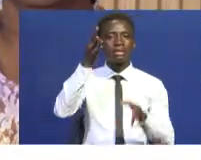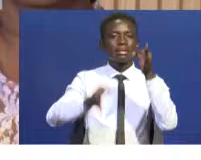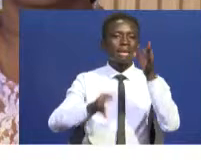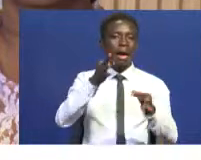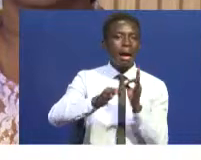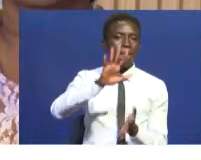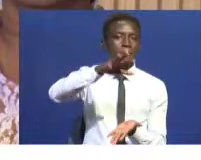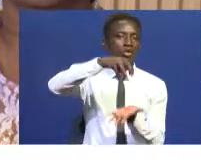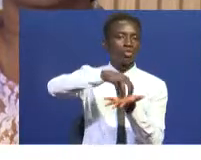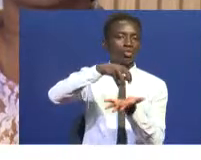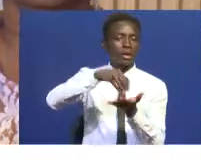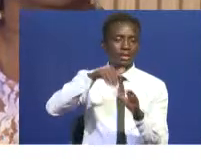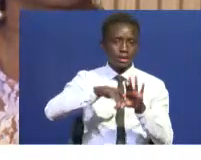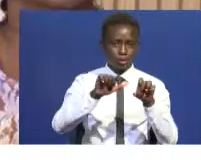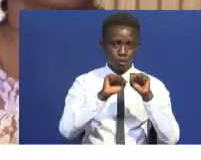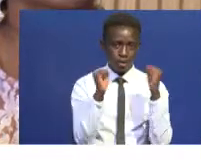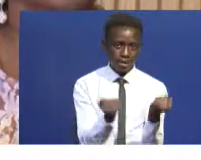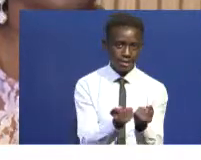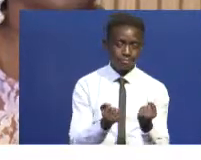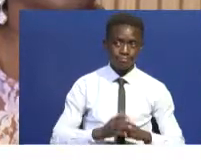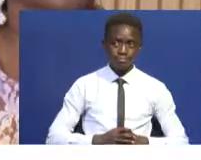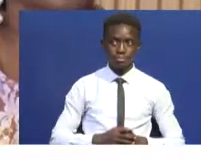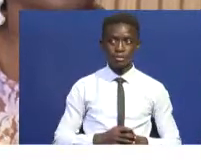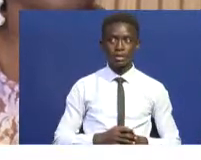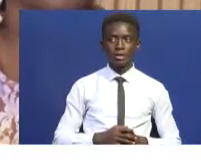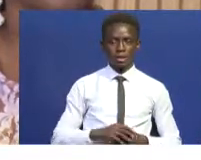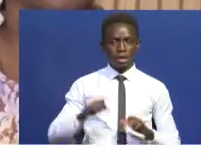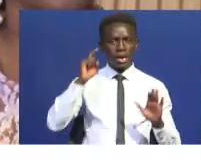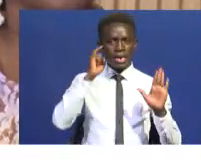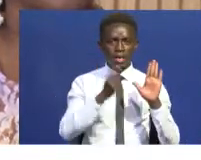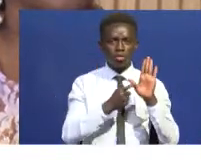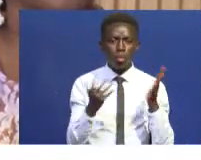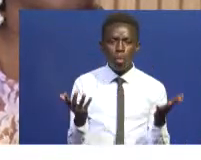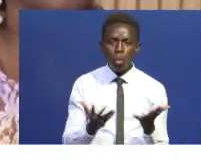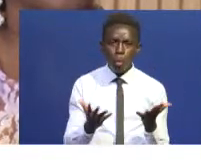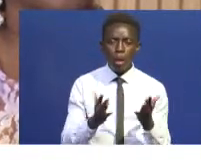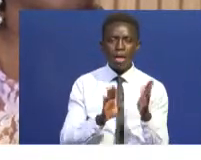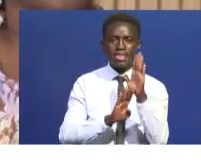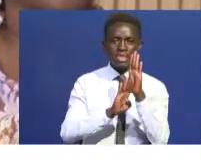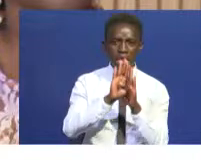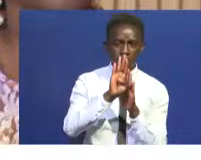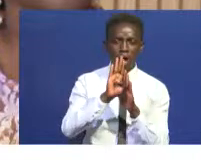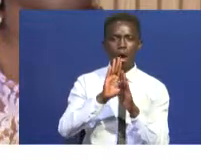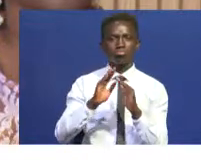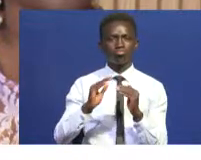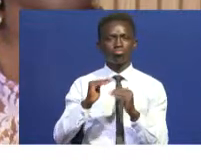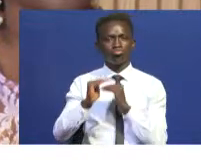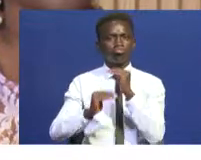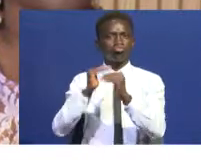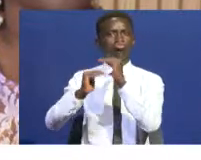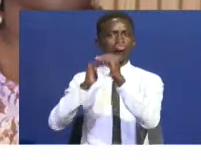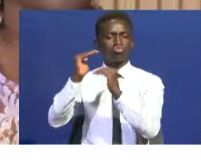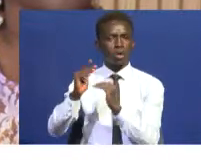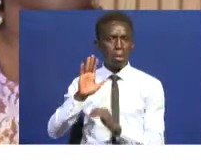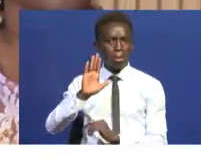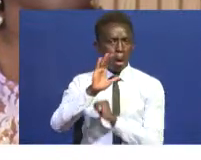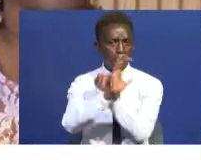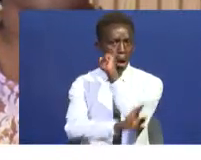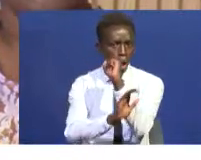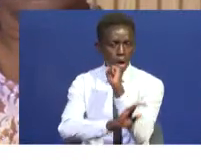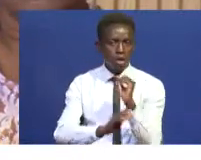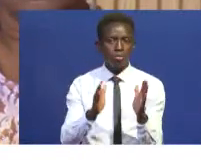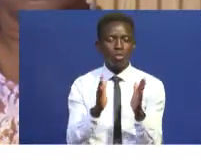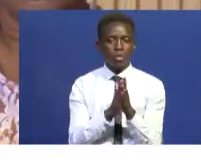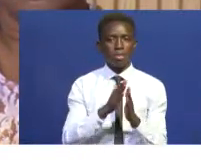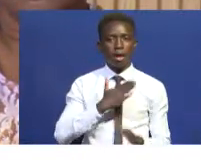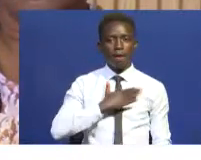your outstanding contribution to the development and progress both of your country and of our continent. It